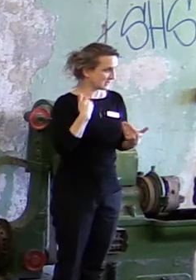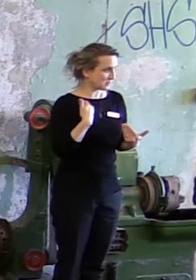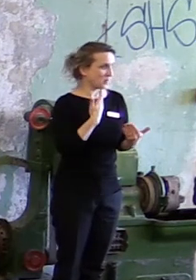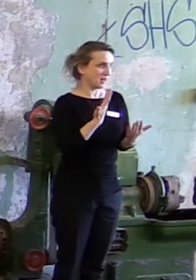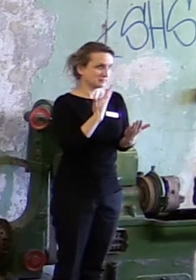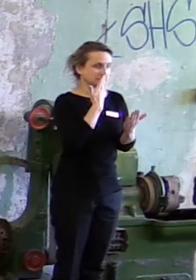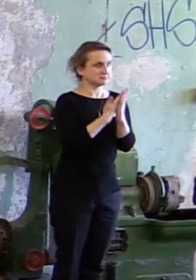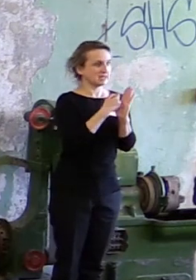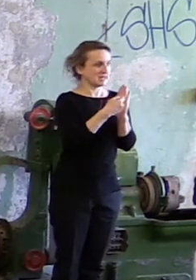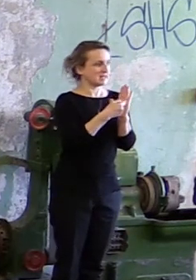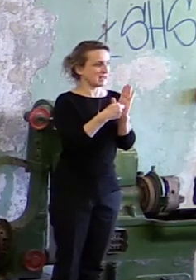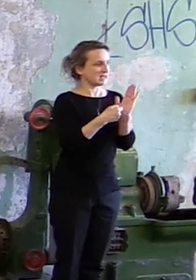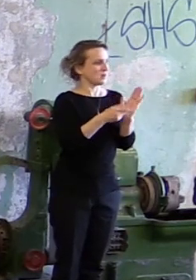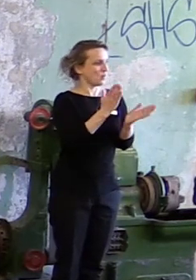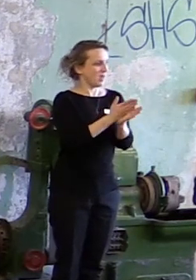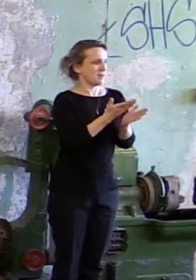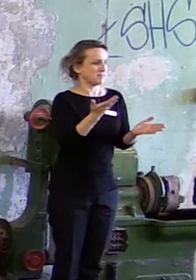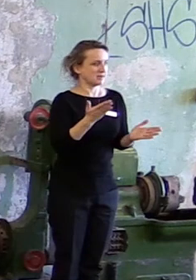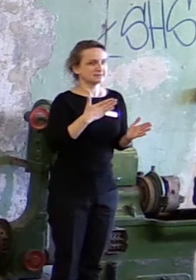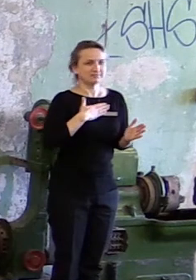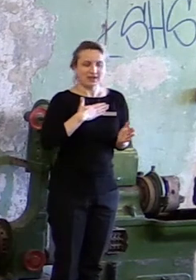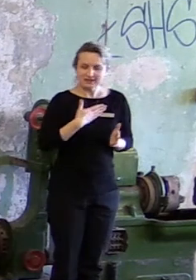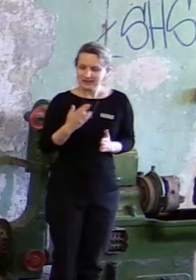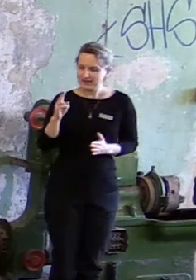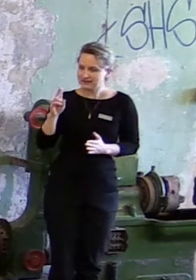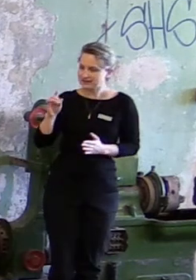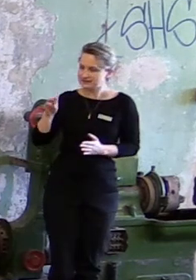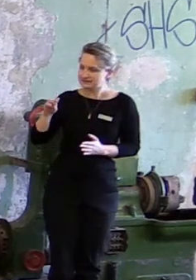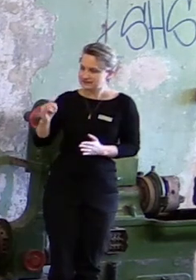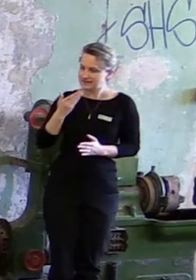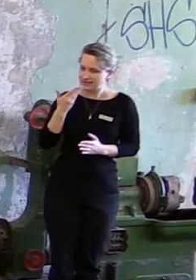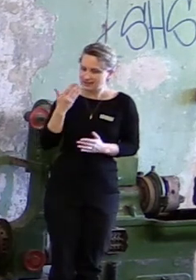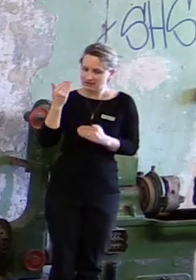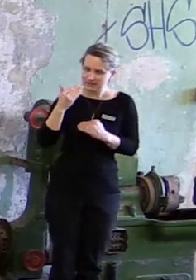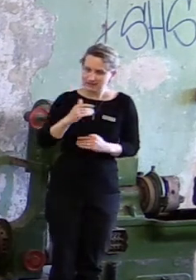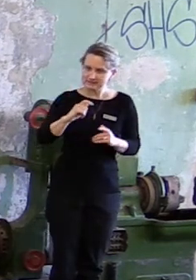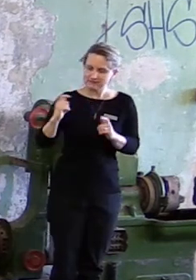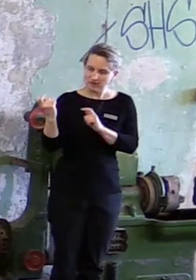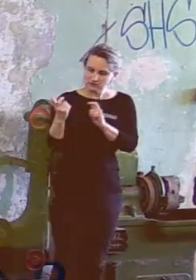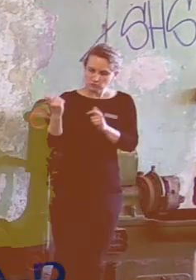ongi elementaarsed näited sellest, kuidas sellega toimub tulla. Aitäh sulle, Kristi, selle ettekande eest, vastuste eest.